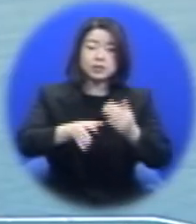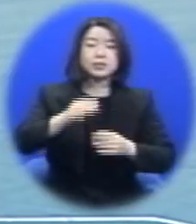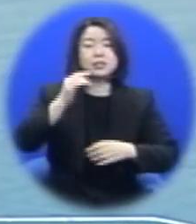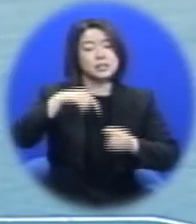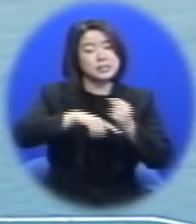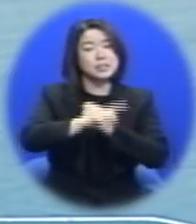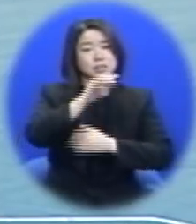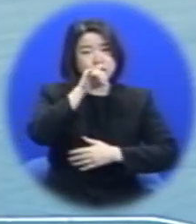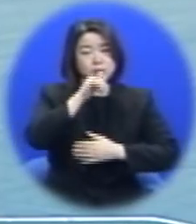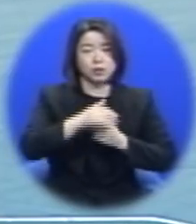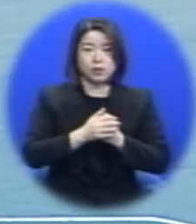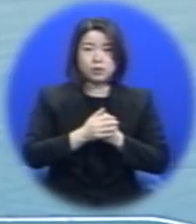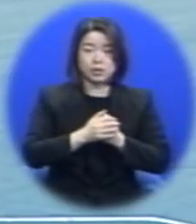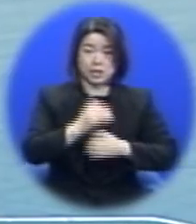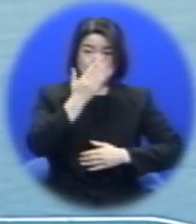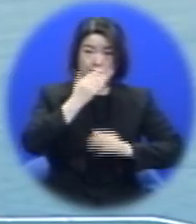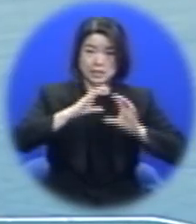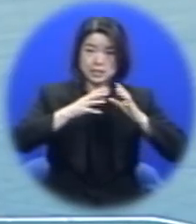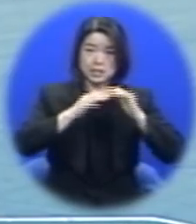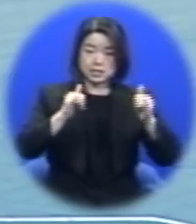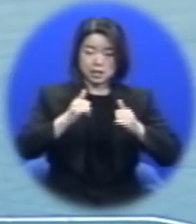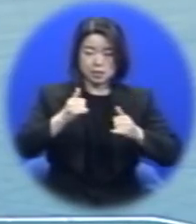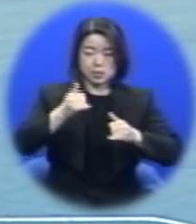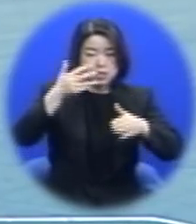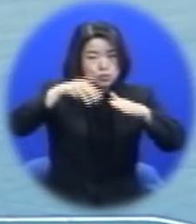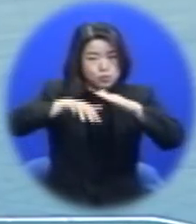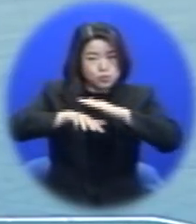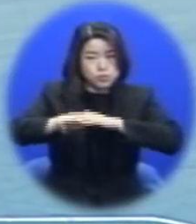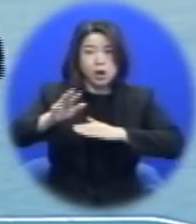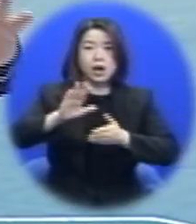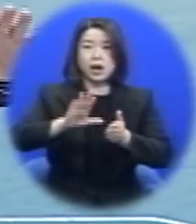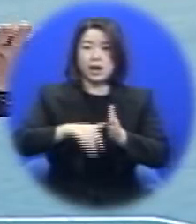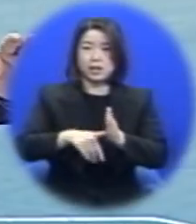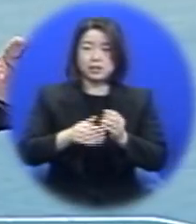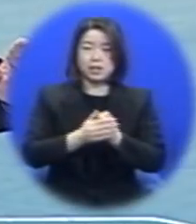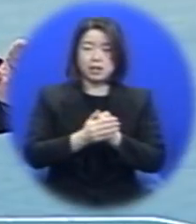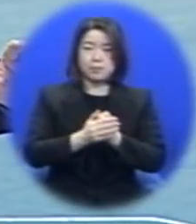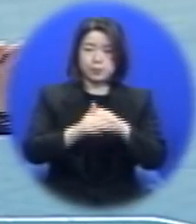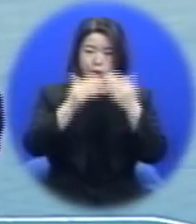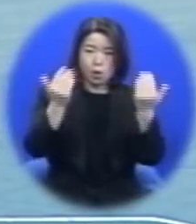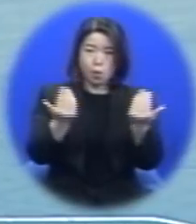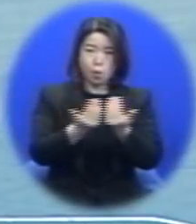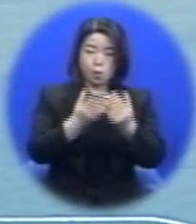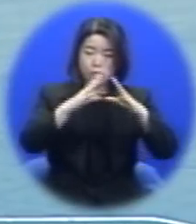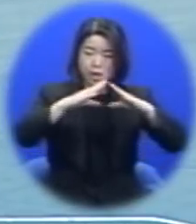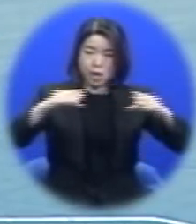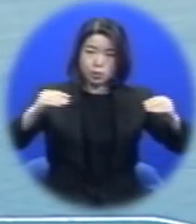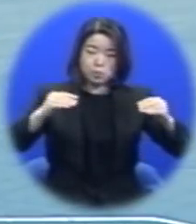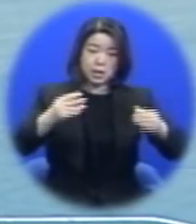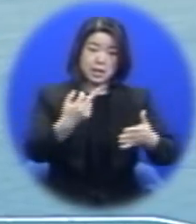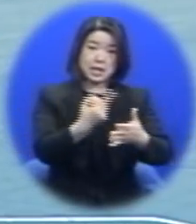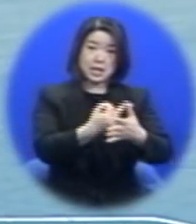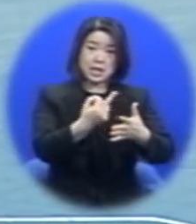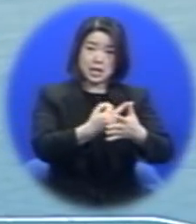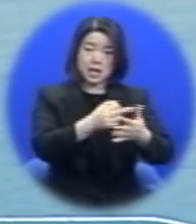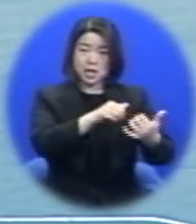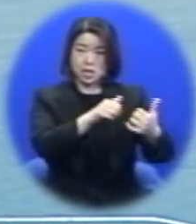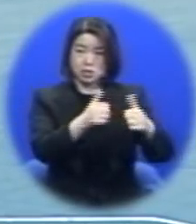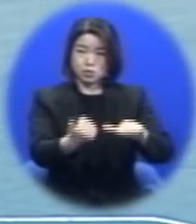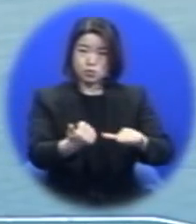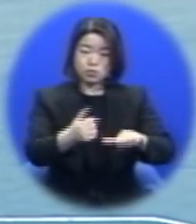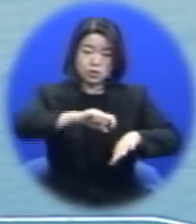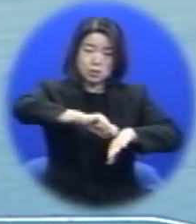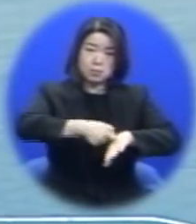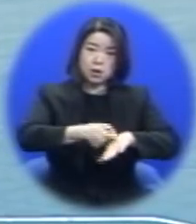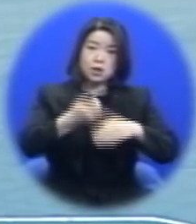이스라엘 백성이 출애굽할 때 온 애굽에 장자가 죽는 재앙을 내리게 되는 마지막 재앙 때